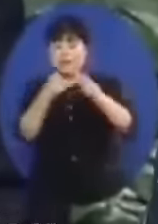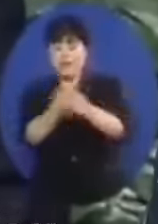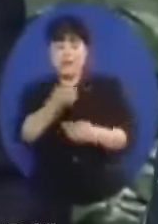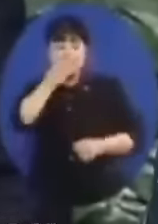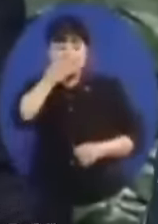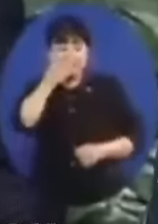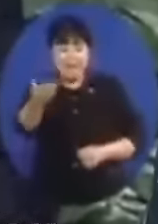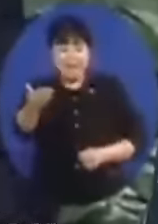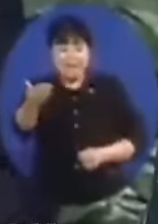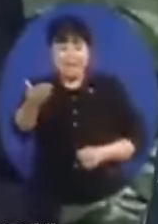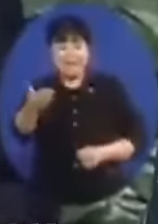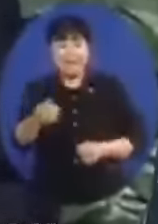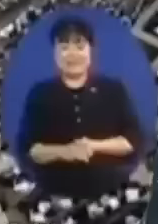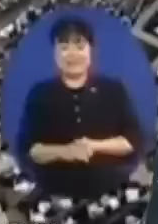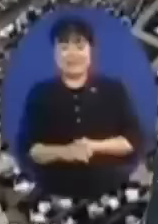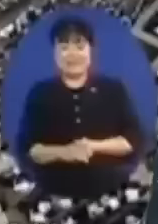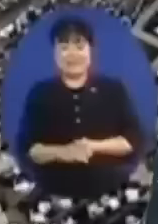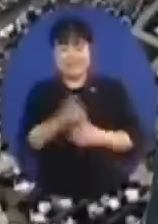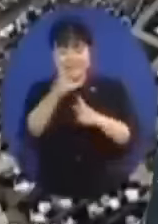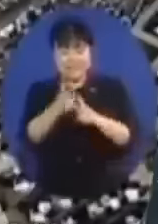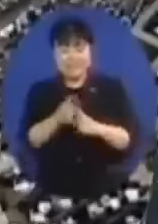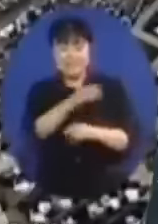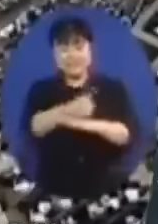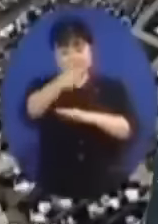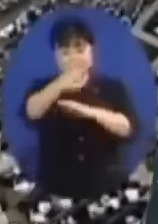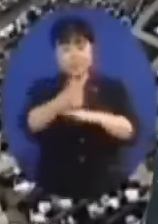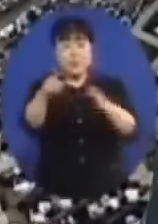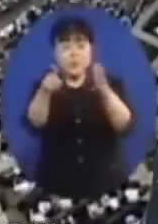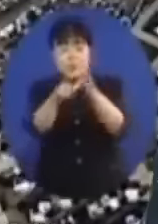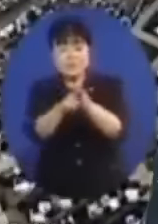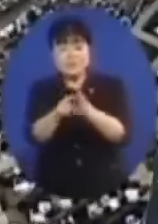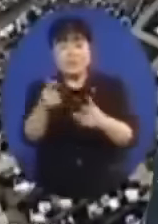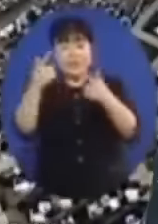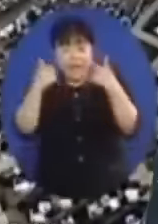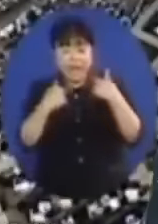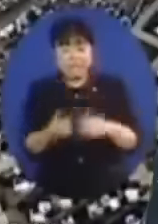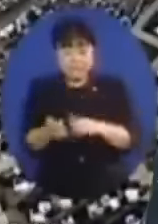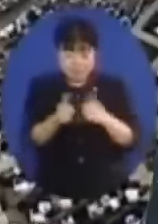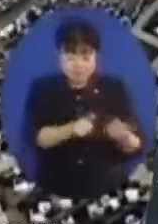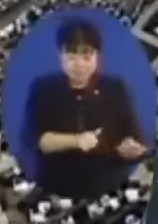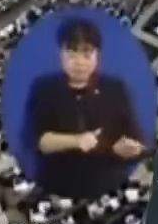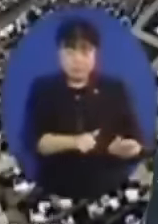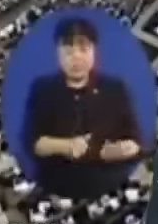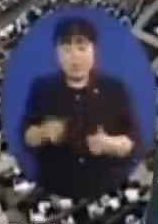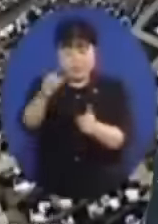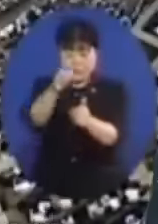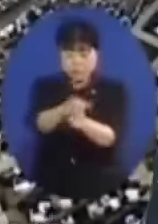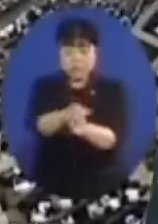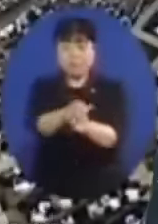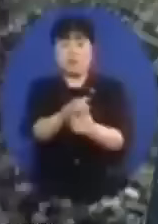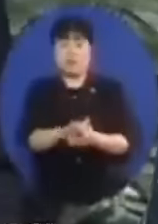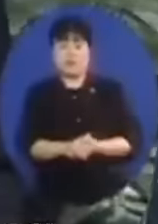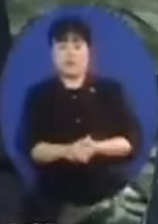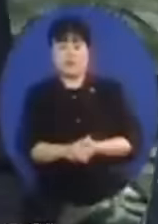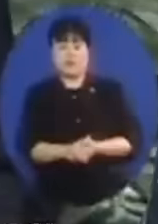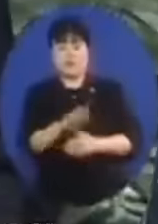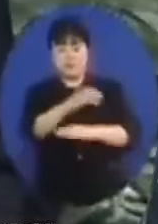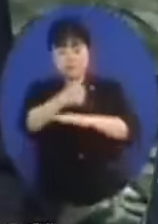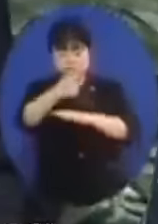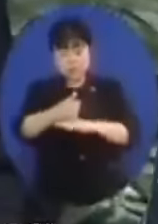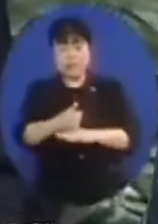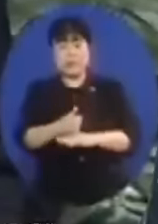것입니다. 우리 산자가 예수 그리스도를 위해서 항상 죽음에 넘겨오면